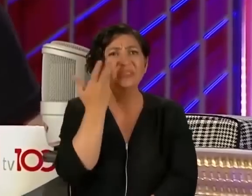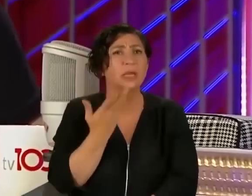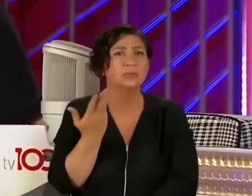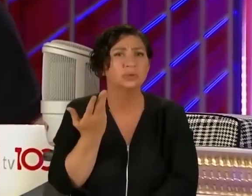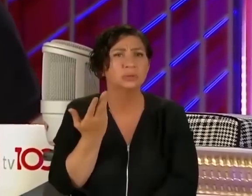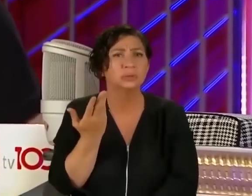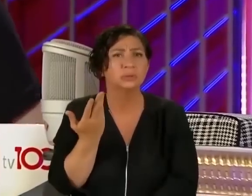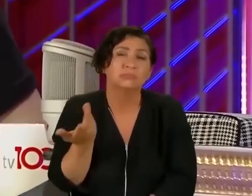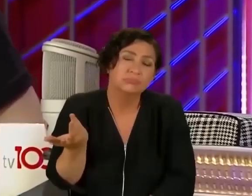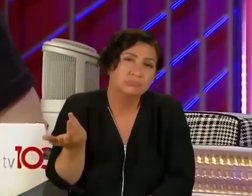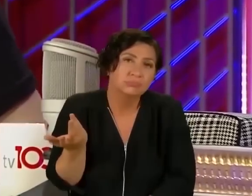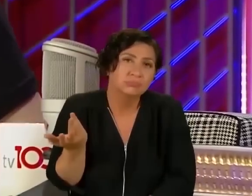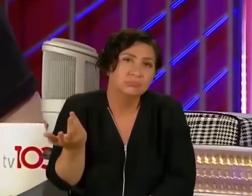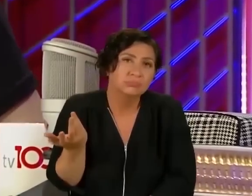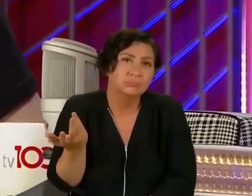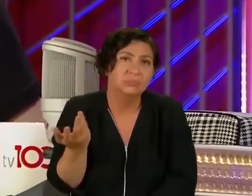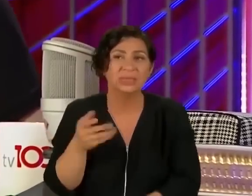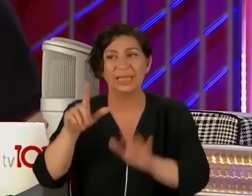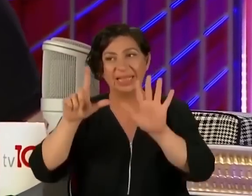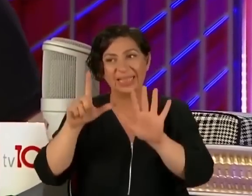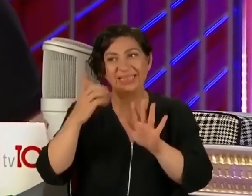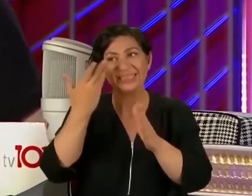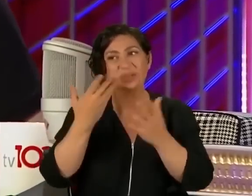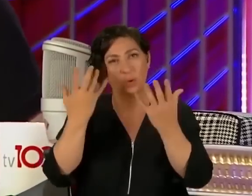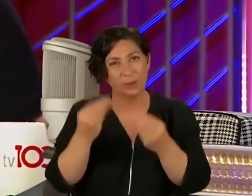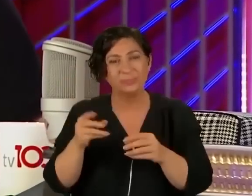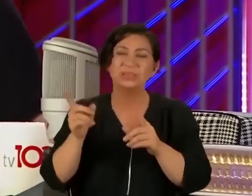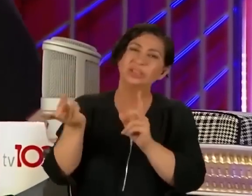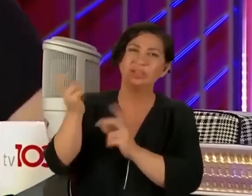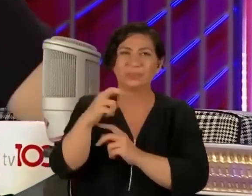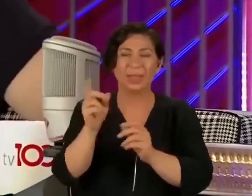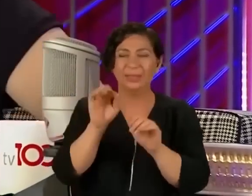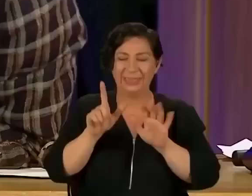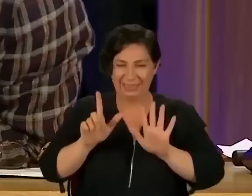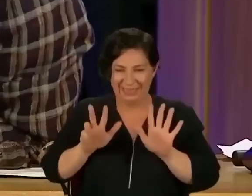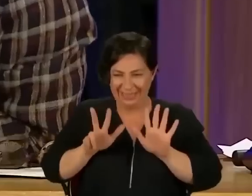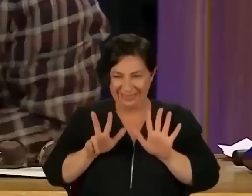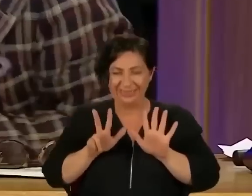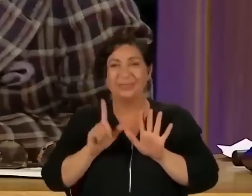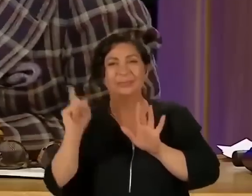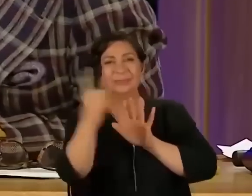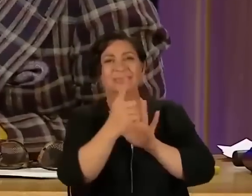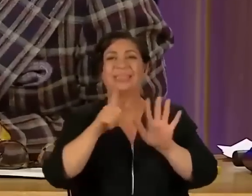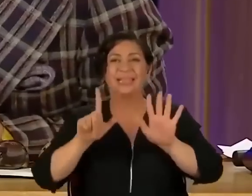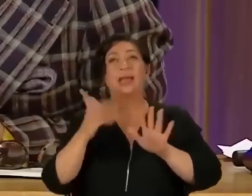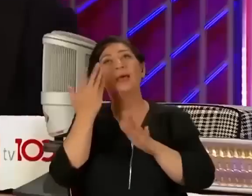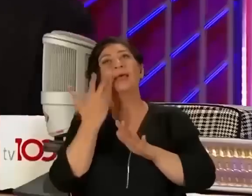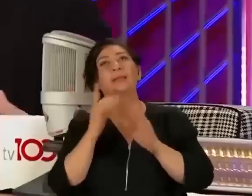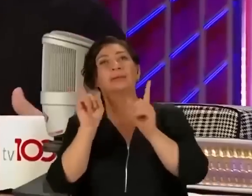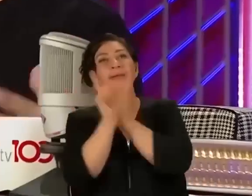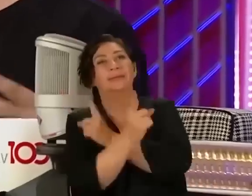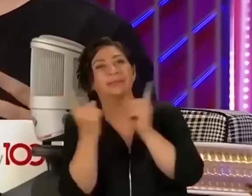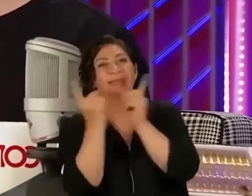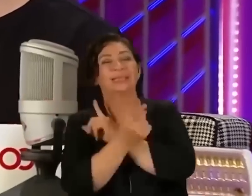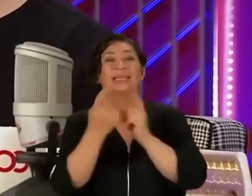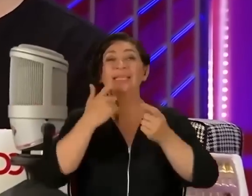seyirci. Biz dedik ki diğer 7'mizi seyirci kabul edelim. Çıkıp çıkıp anlatalım. Dedik. Yani, ya böyle şeyler de oldu.